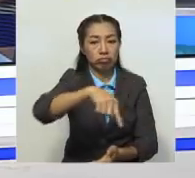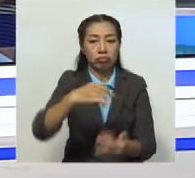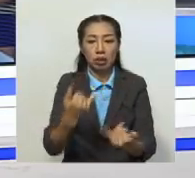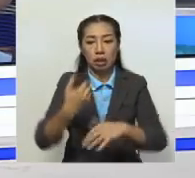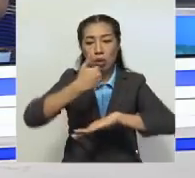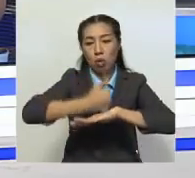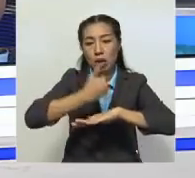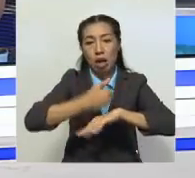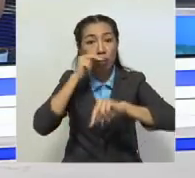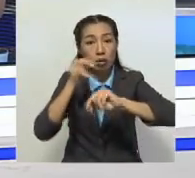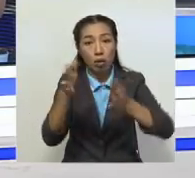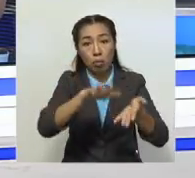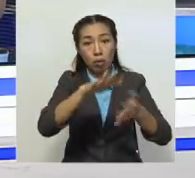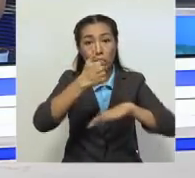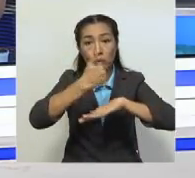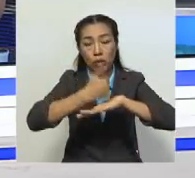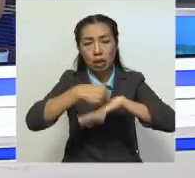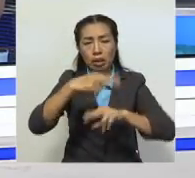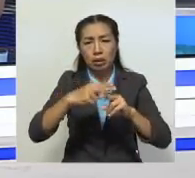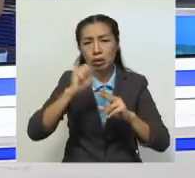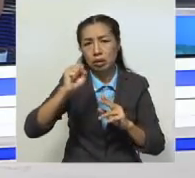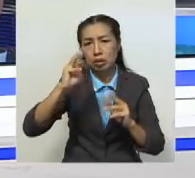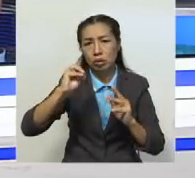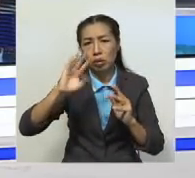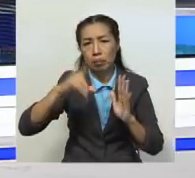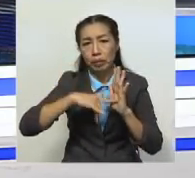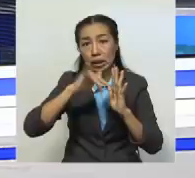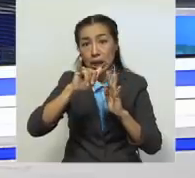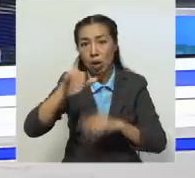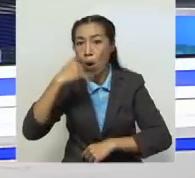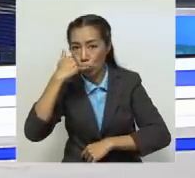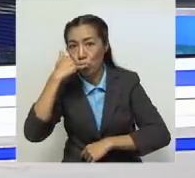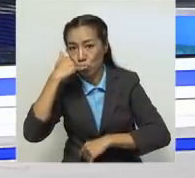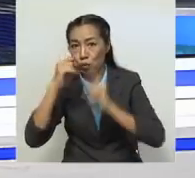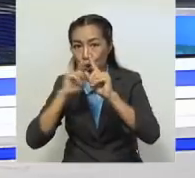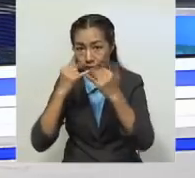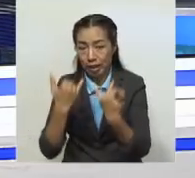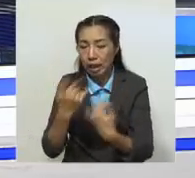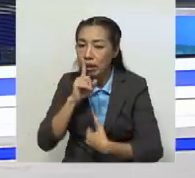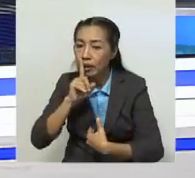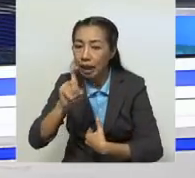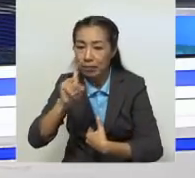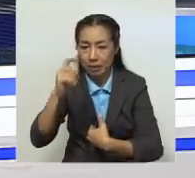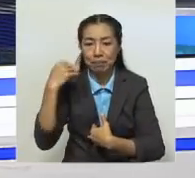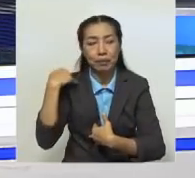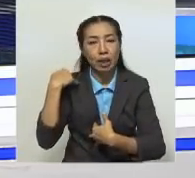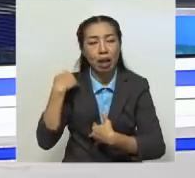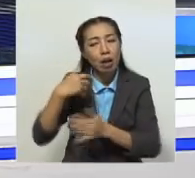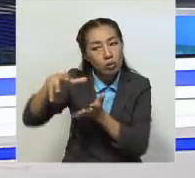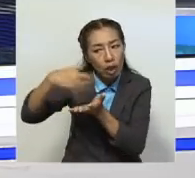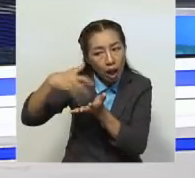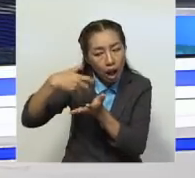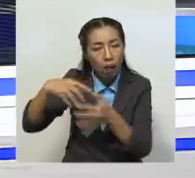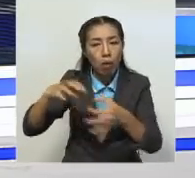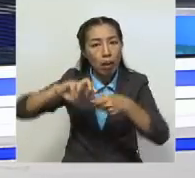ะทางผู้ราชการจังหวัดนครพนมคุณสมชายวิทย์ดำรงเนี่ยตอนนี้อยู่ในสายกับเราเพื่อมาพูดคุยปัญหาและแนวทางการให้